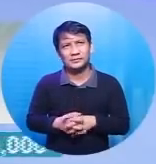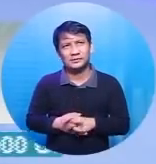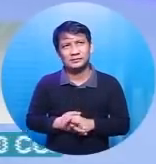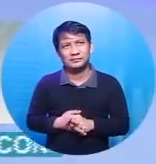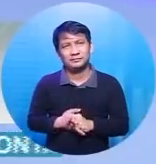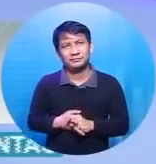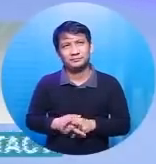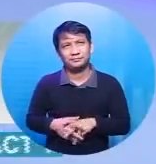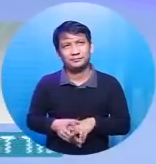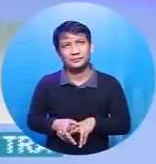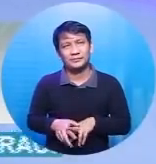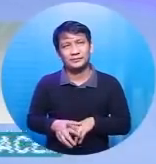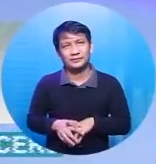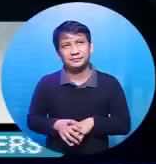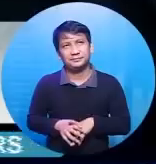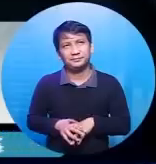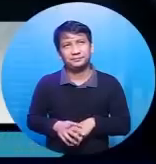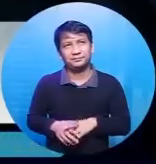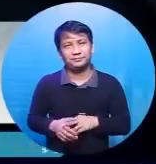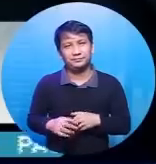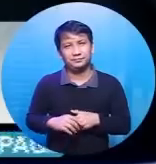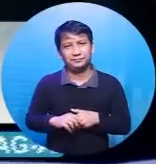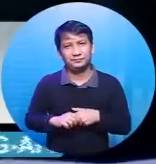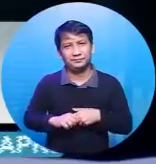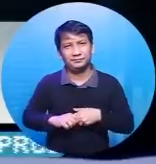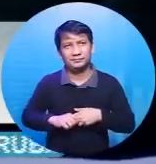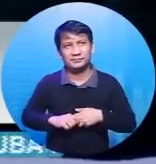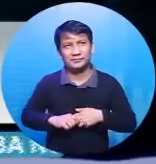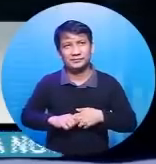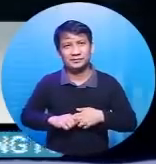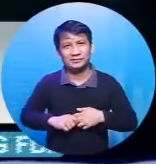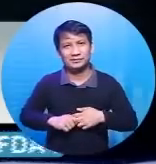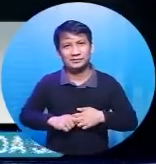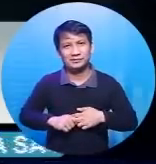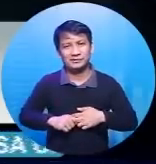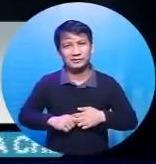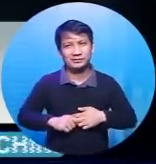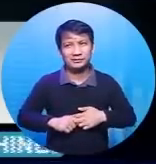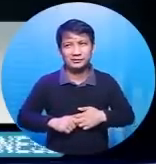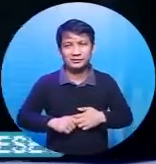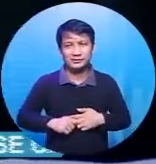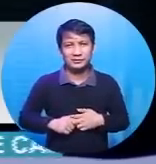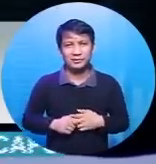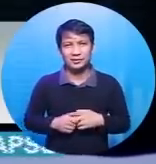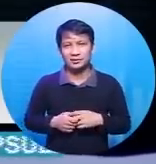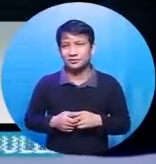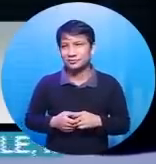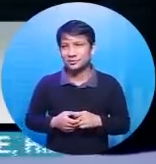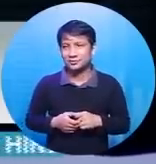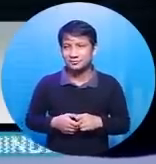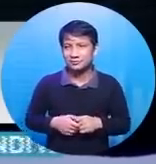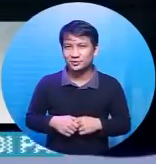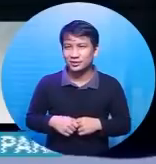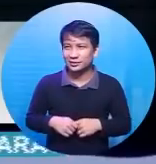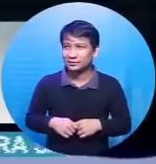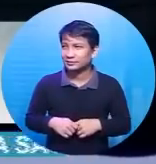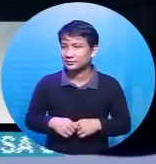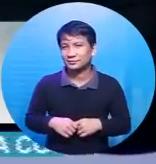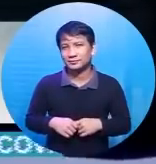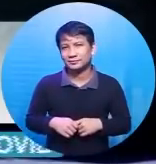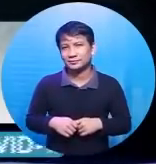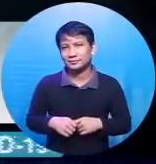Okay. And then, 4, 7, 8, 4, blank.